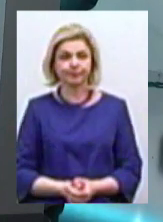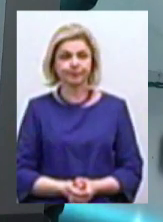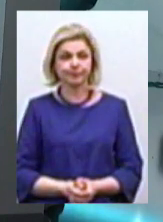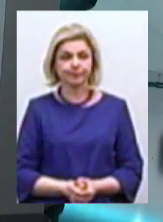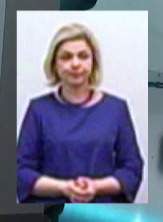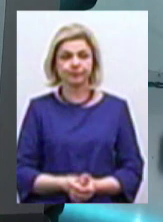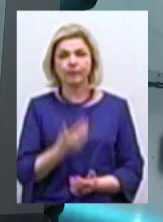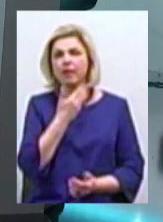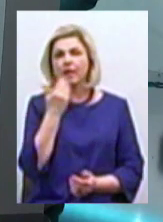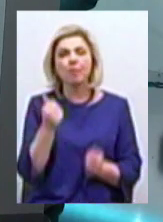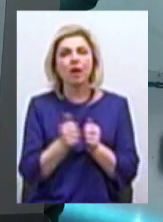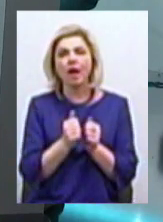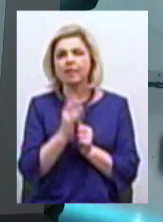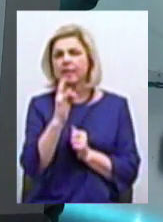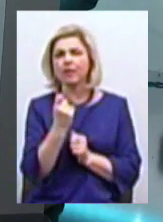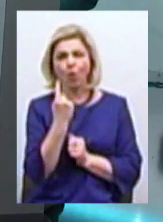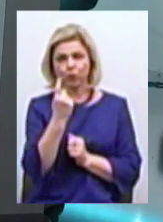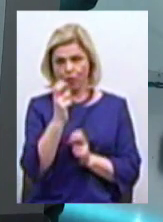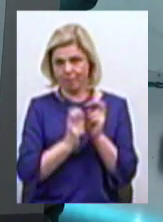немає жодного підприємства,